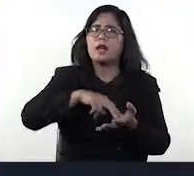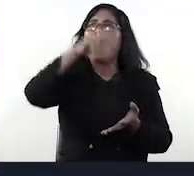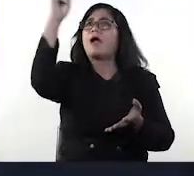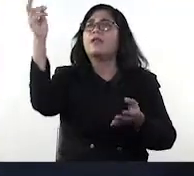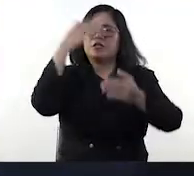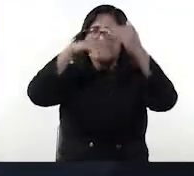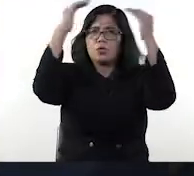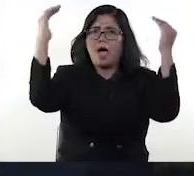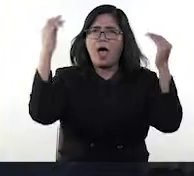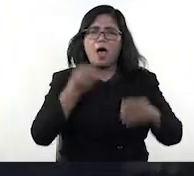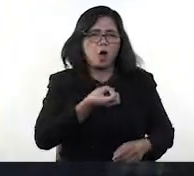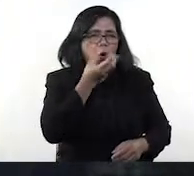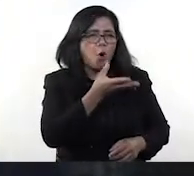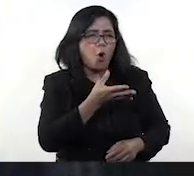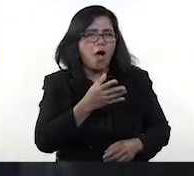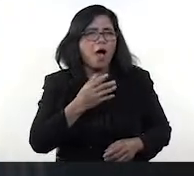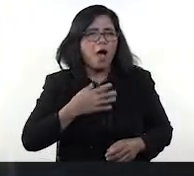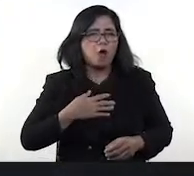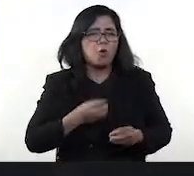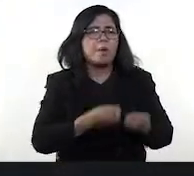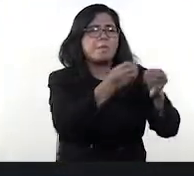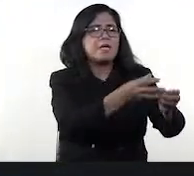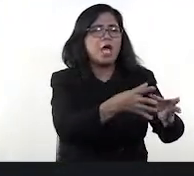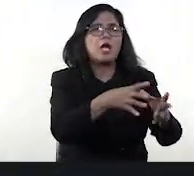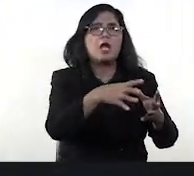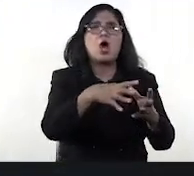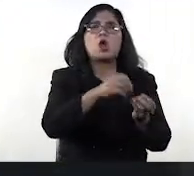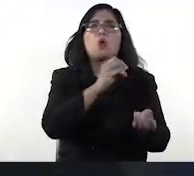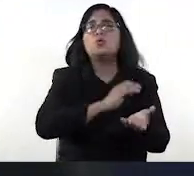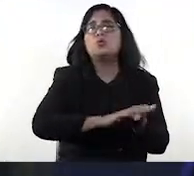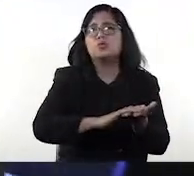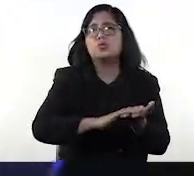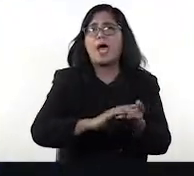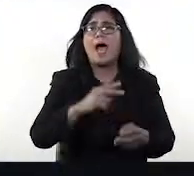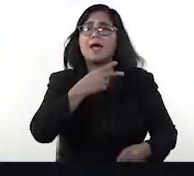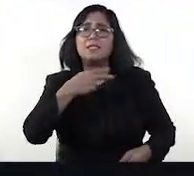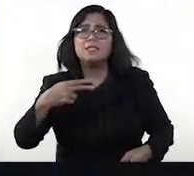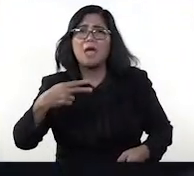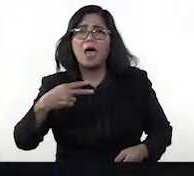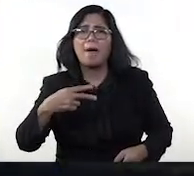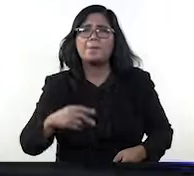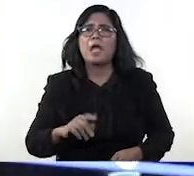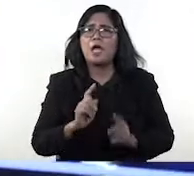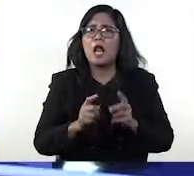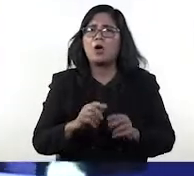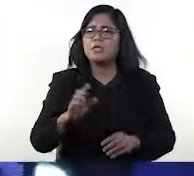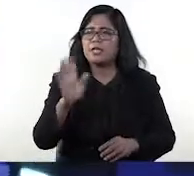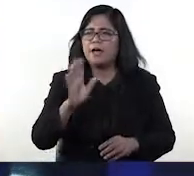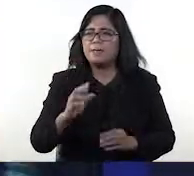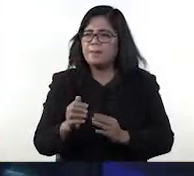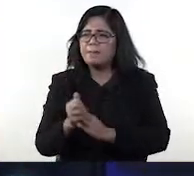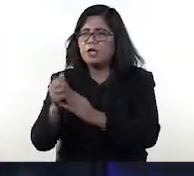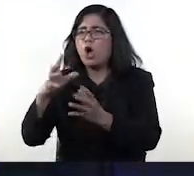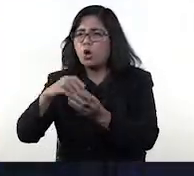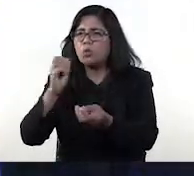aku memberi seorang penolong lainnya akan menyertai kamu selama-lamanya yaitu Roh Kudus artinya apa kalau kita tidak membiarkan di dipimpin Roh